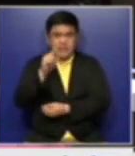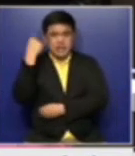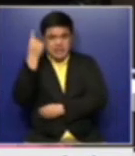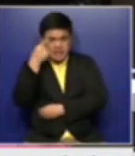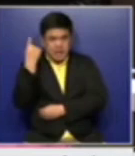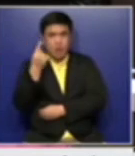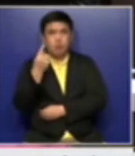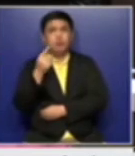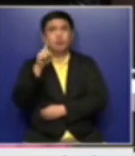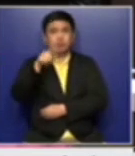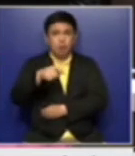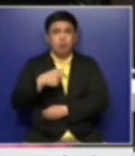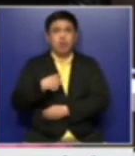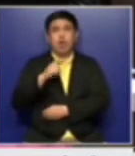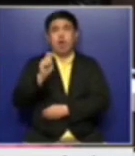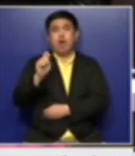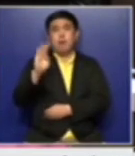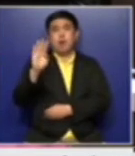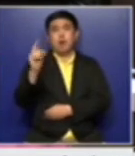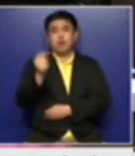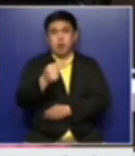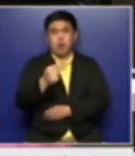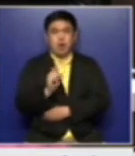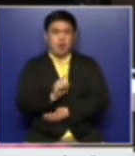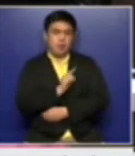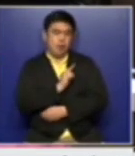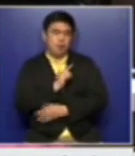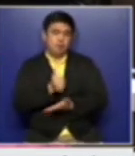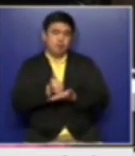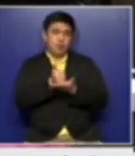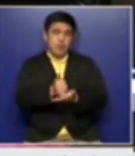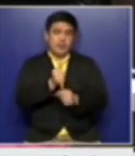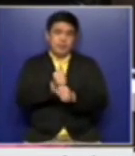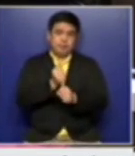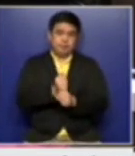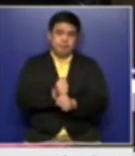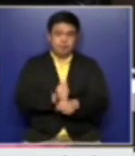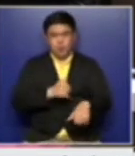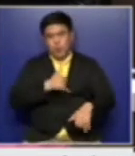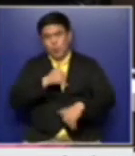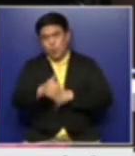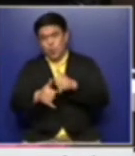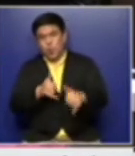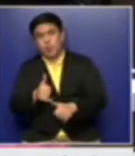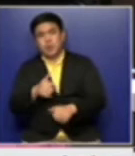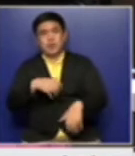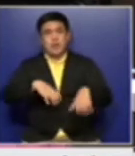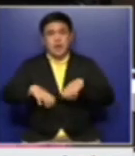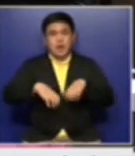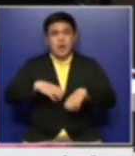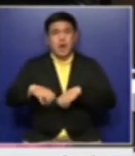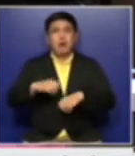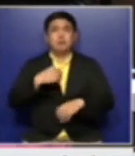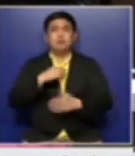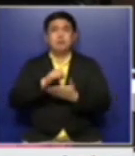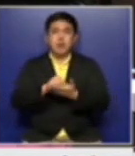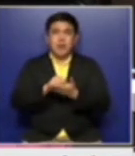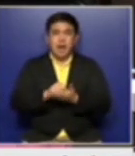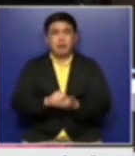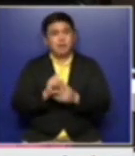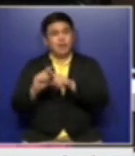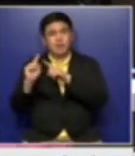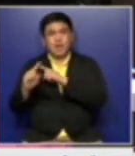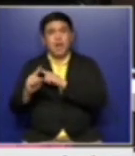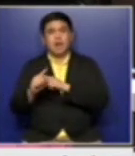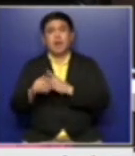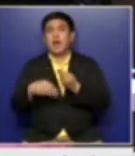องอาศัยท้องถิ่นเป็นกลไกสำคัญในการขับเคลื่อนในการพัฒนาและบริหารและบริการสาธ